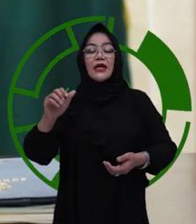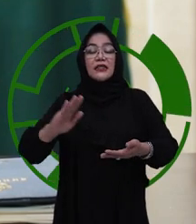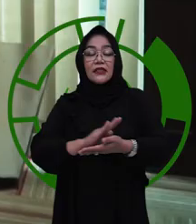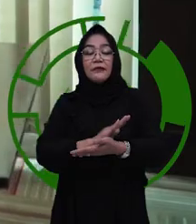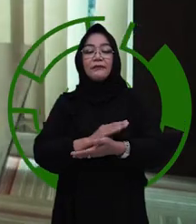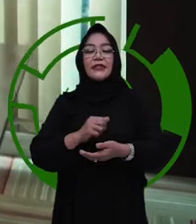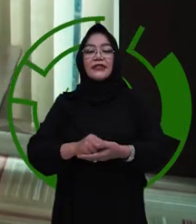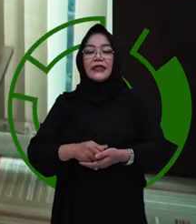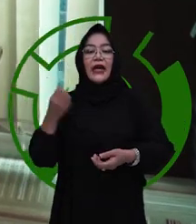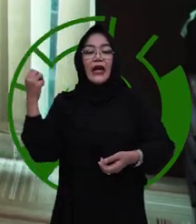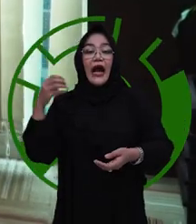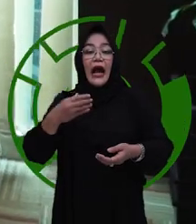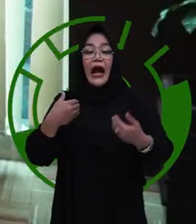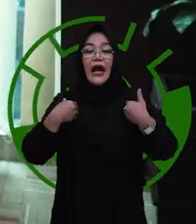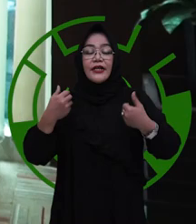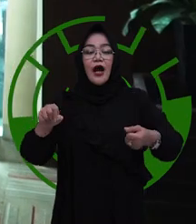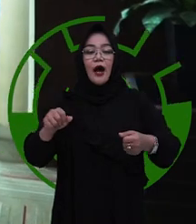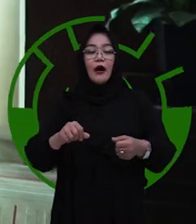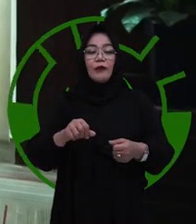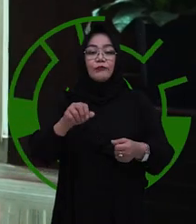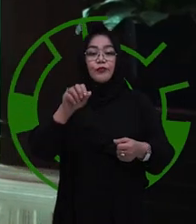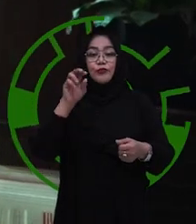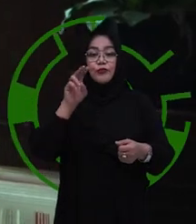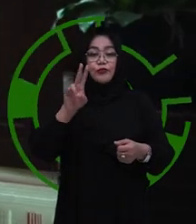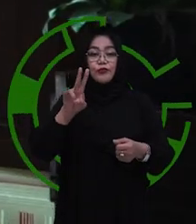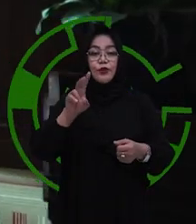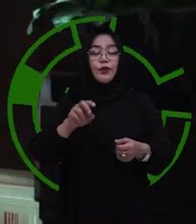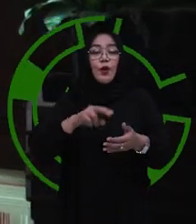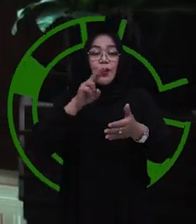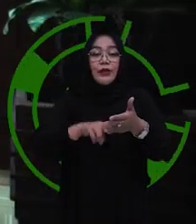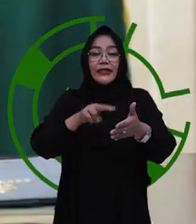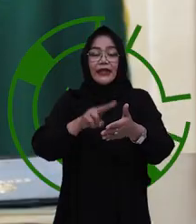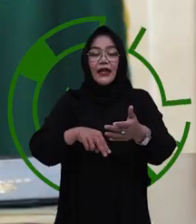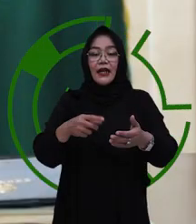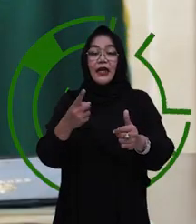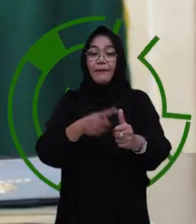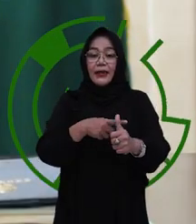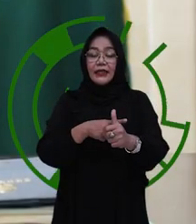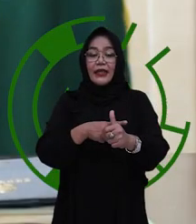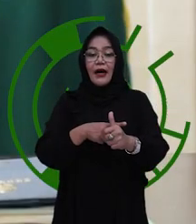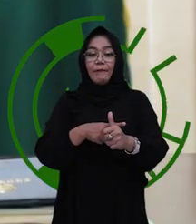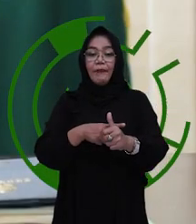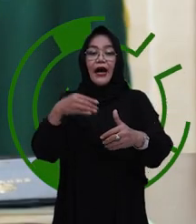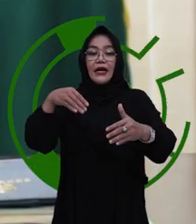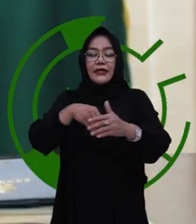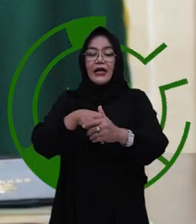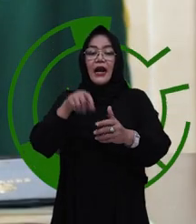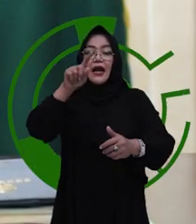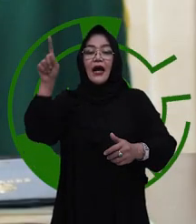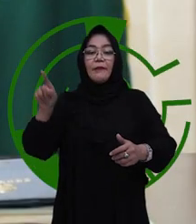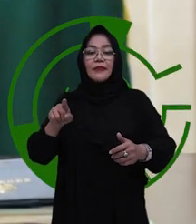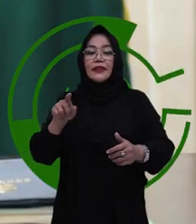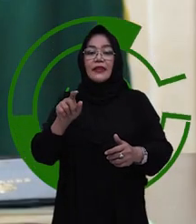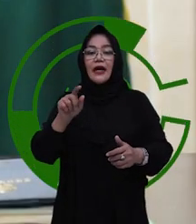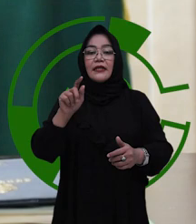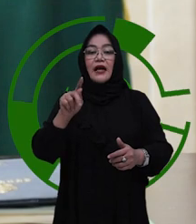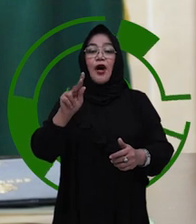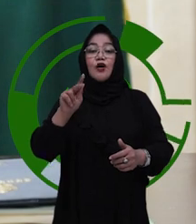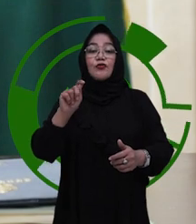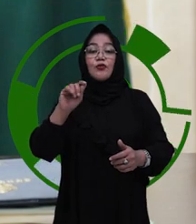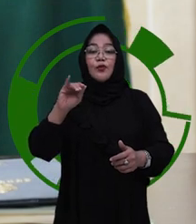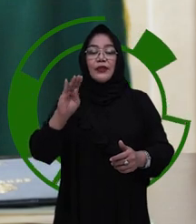WBBM. Adapun 7 nilai utama ASN dalam tanda kutip huruf besar